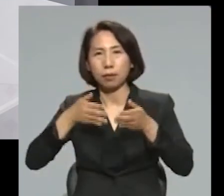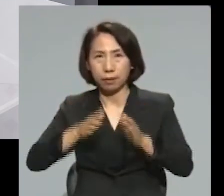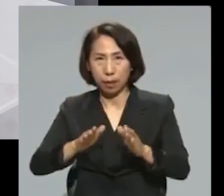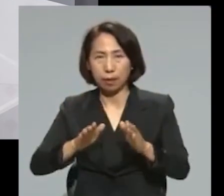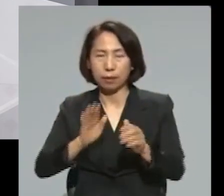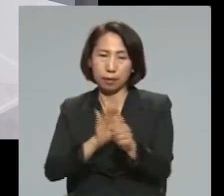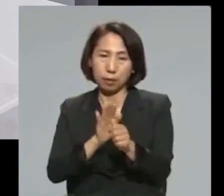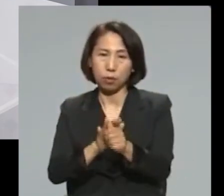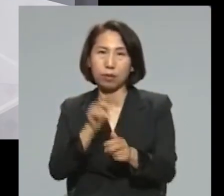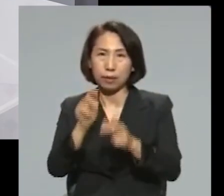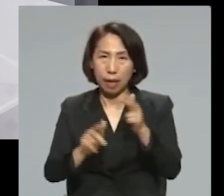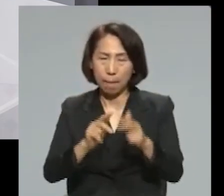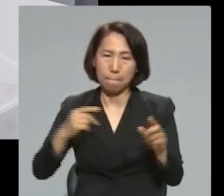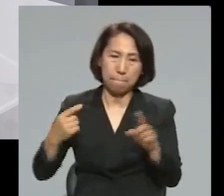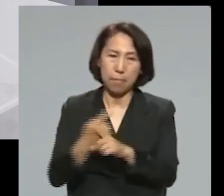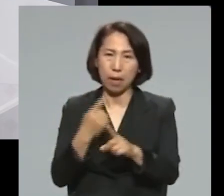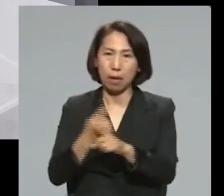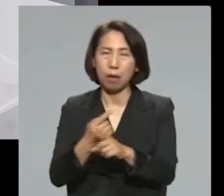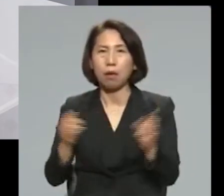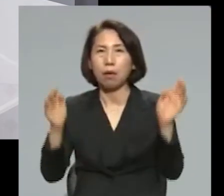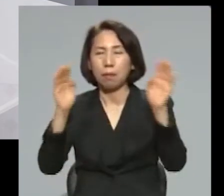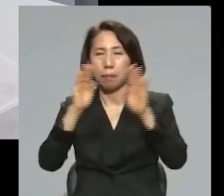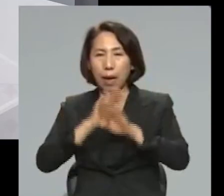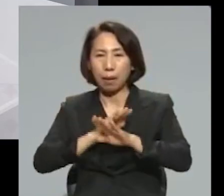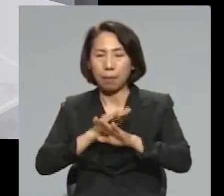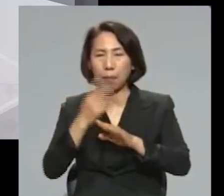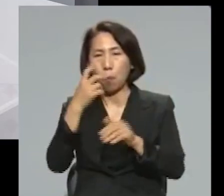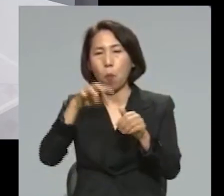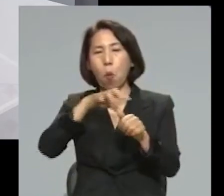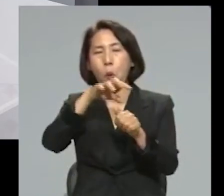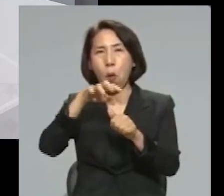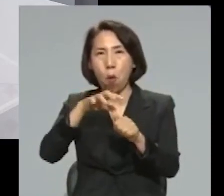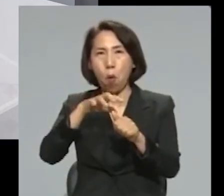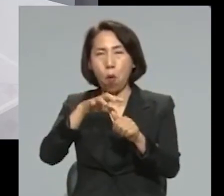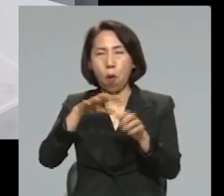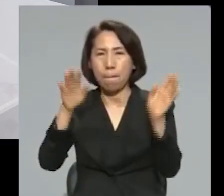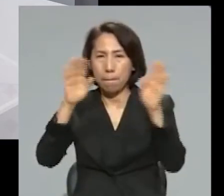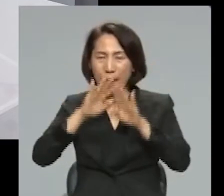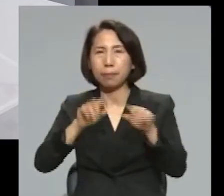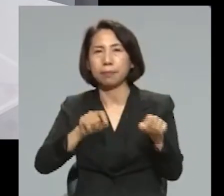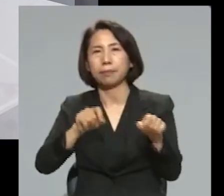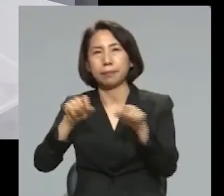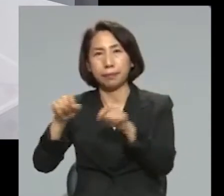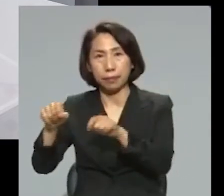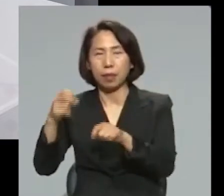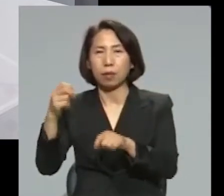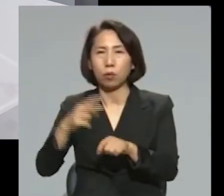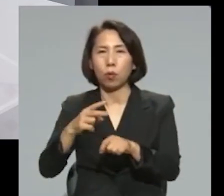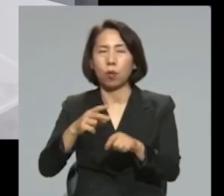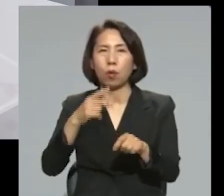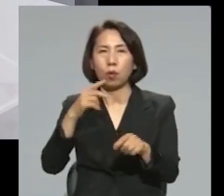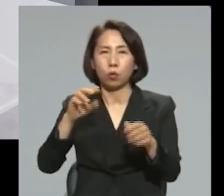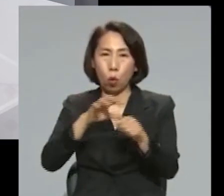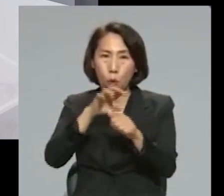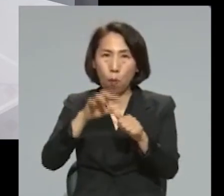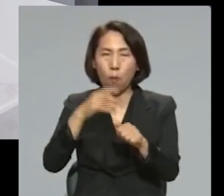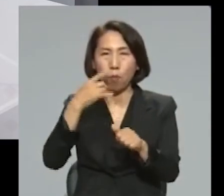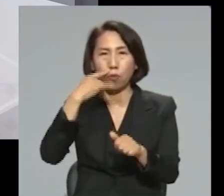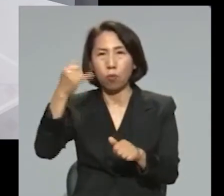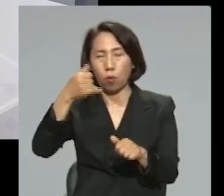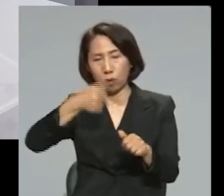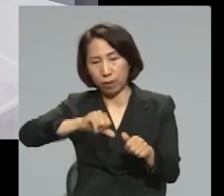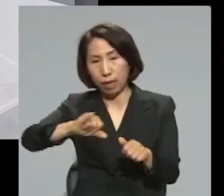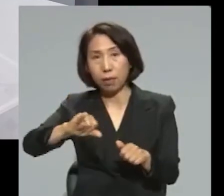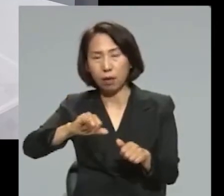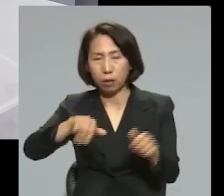개편, 야간 연장 보육시설 운영, 다문화 가정의 부모, 자녀 맞춤 교육 시행 등